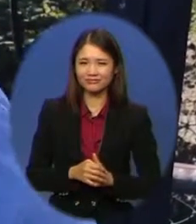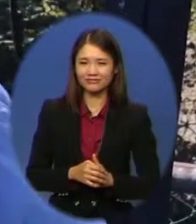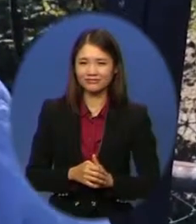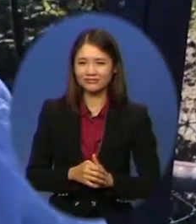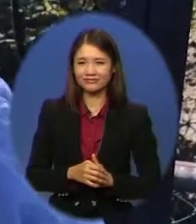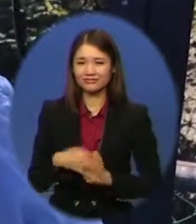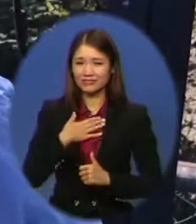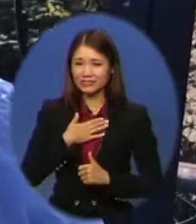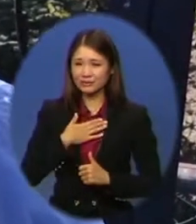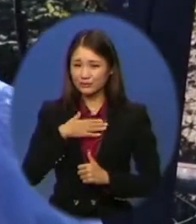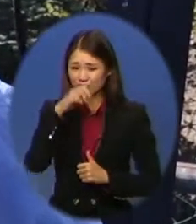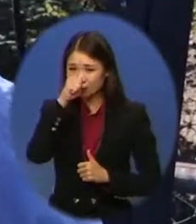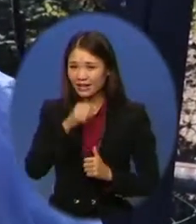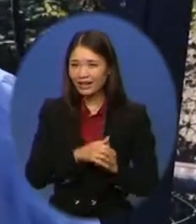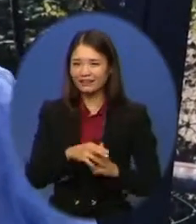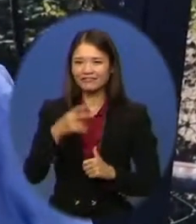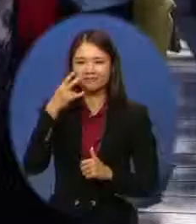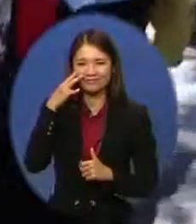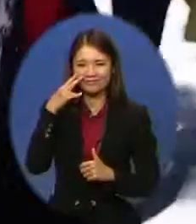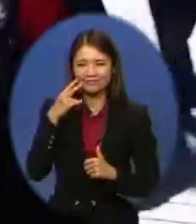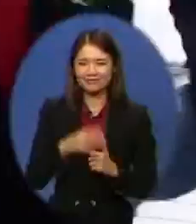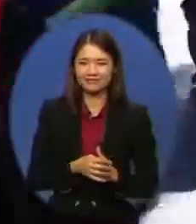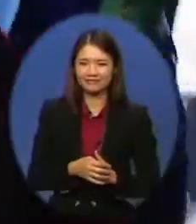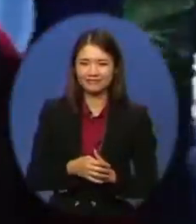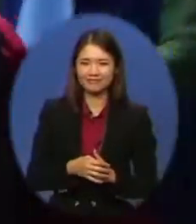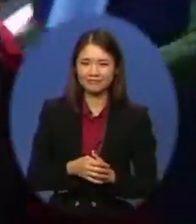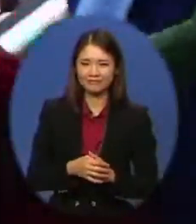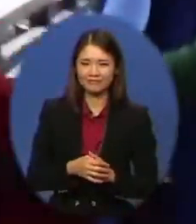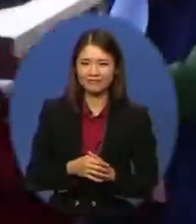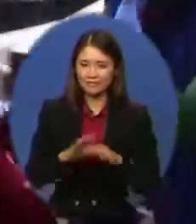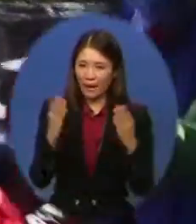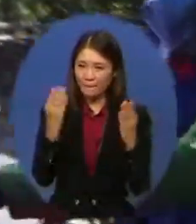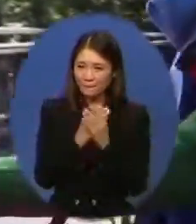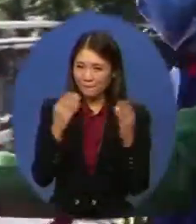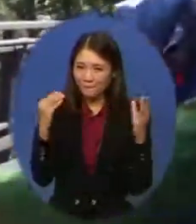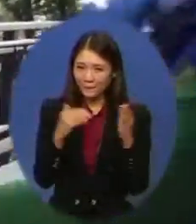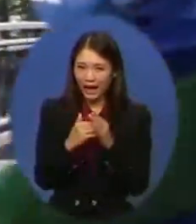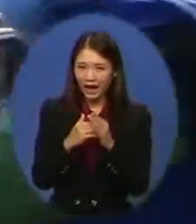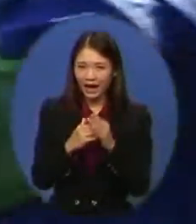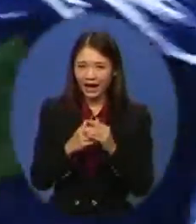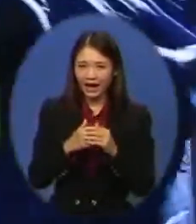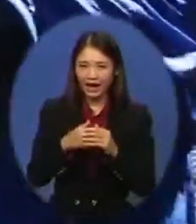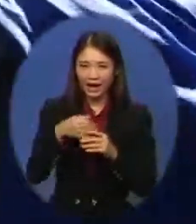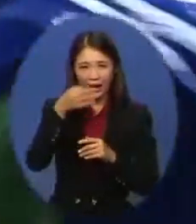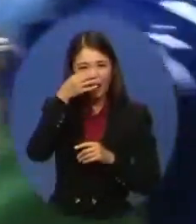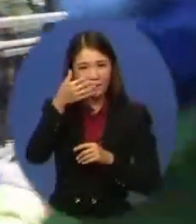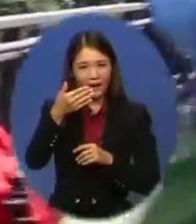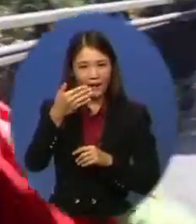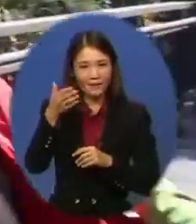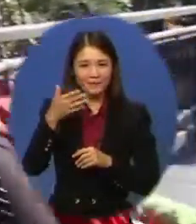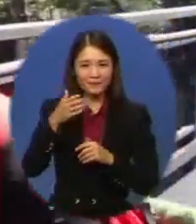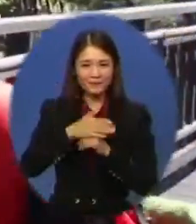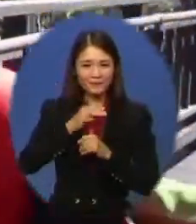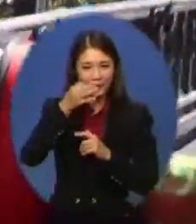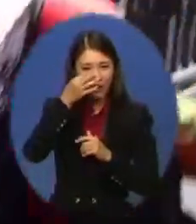그래도 기분 좋으시죠? 예. 네. 완주하셨어요? 예. 네. 한번 보여주시겠어요, 완주한 거?